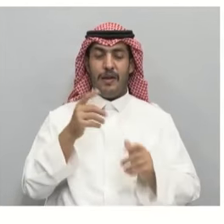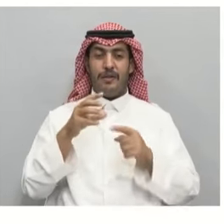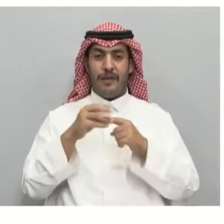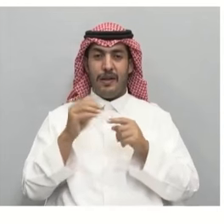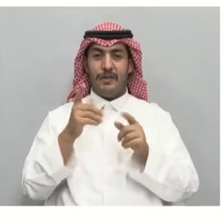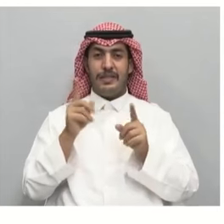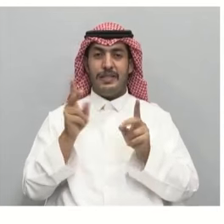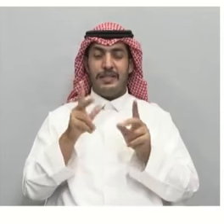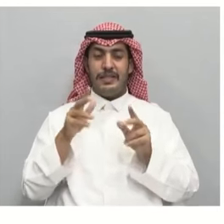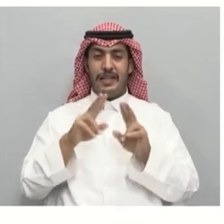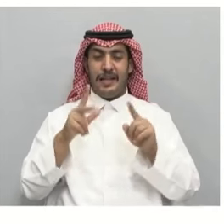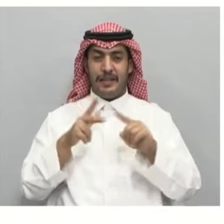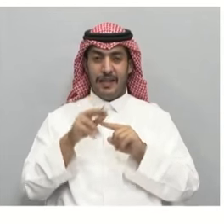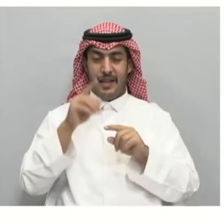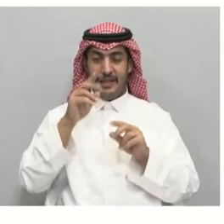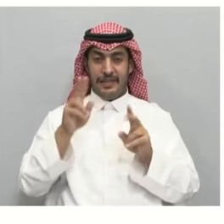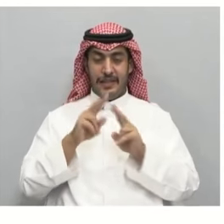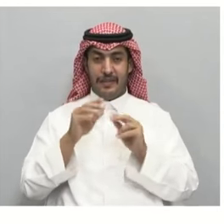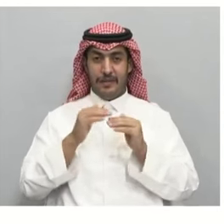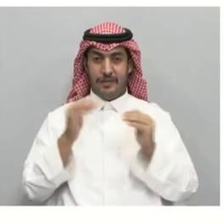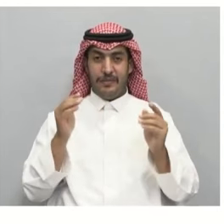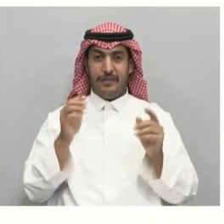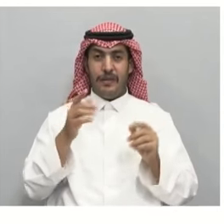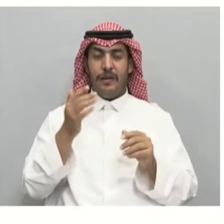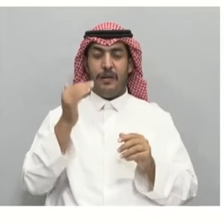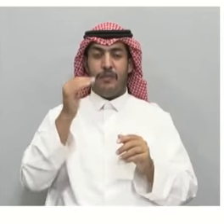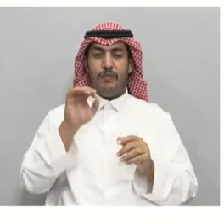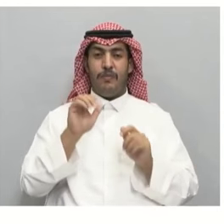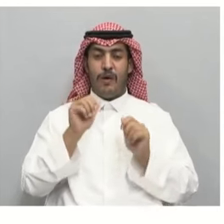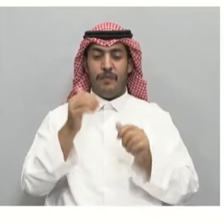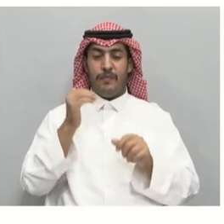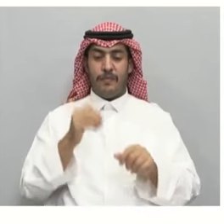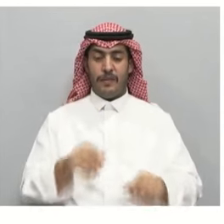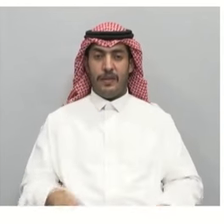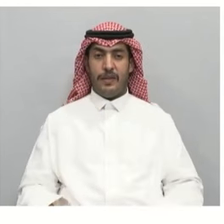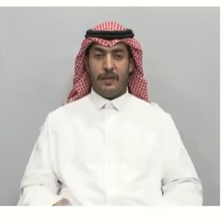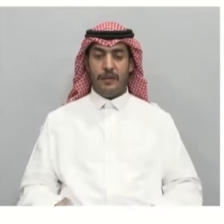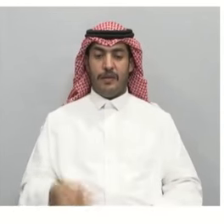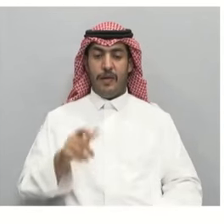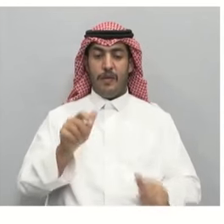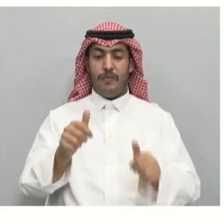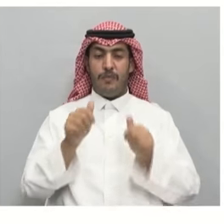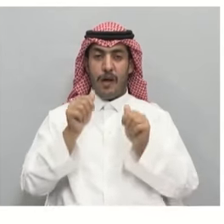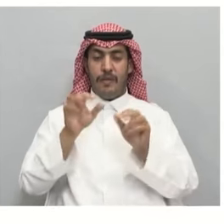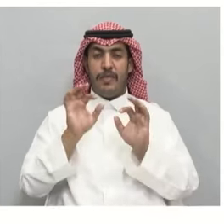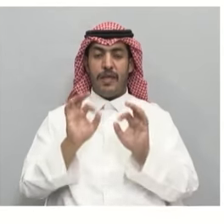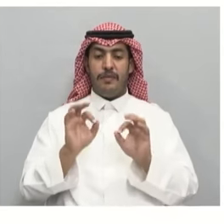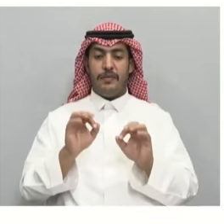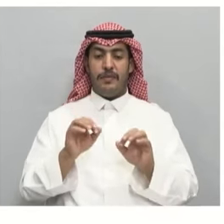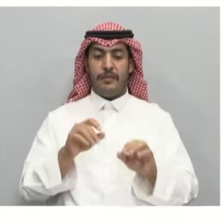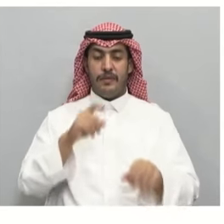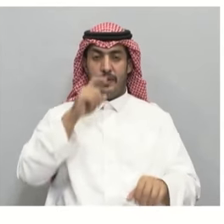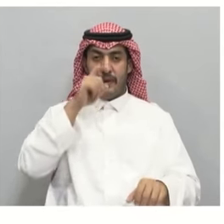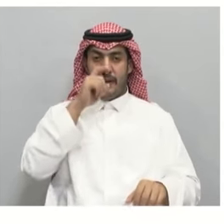من السلك لانه كل ما قصرنا من طول السلك راح تقل المقاومه احنا هدفنا انه المقاومه تكون ثابته لانه من